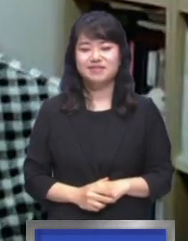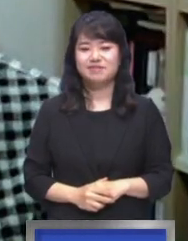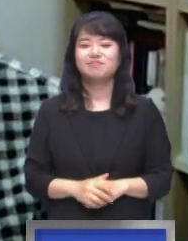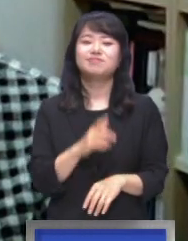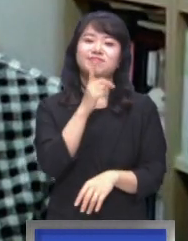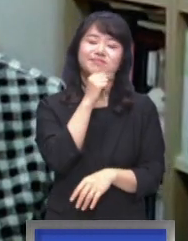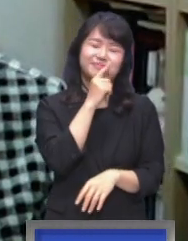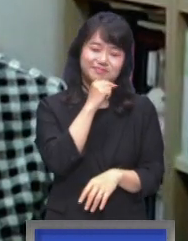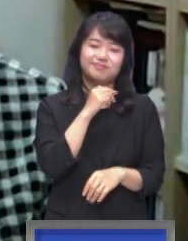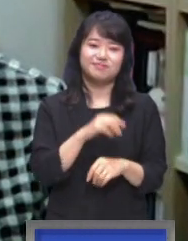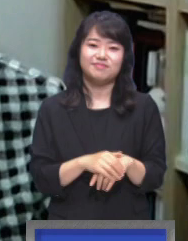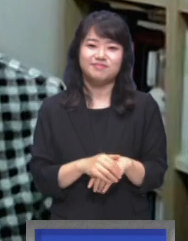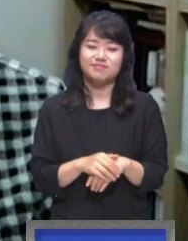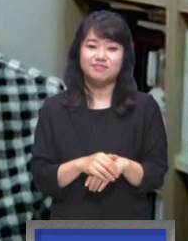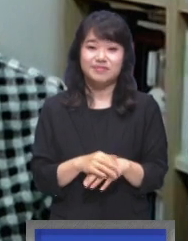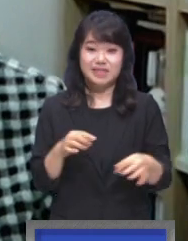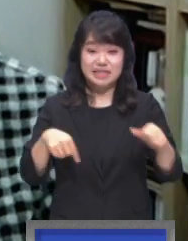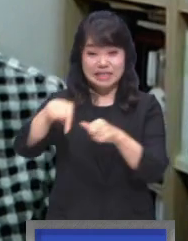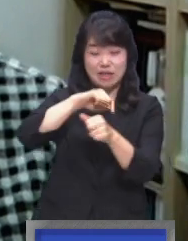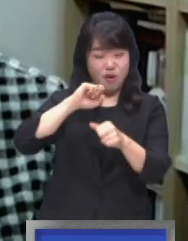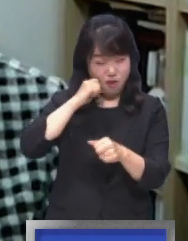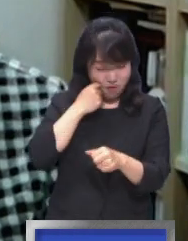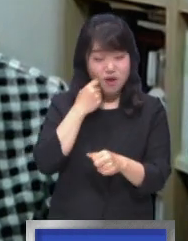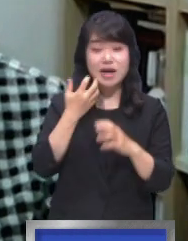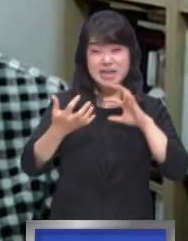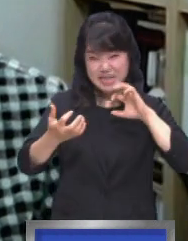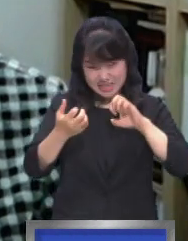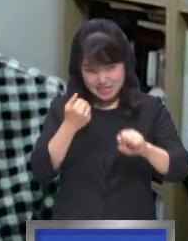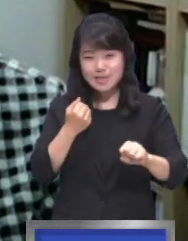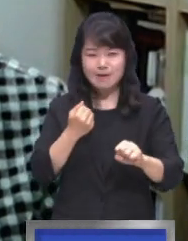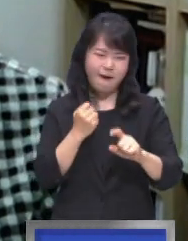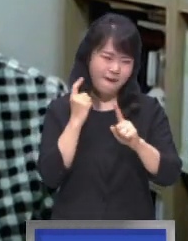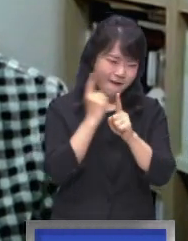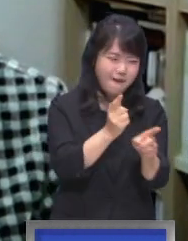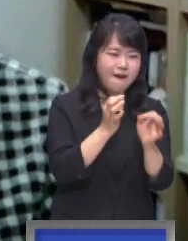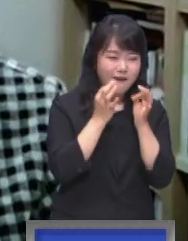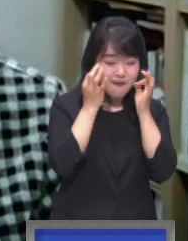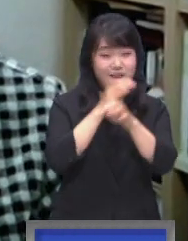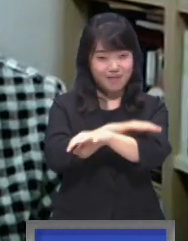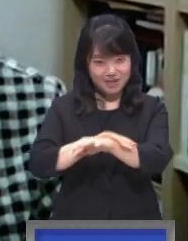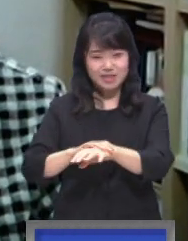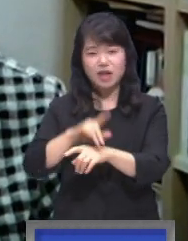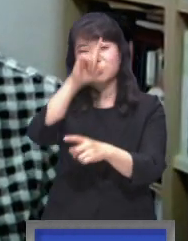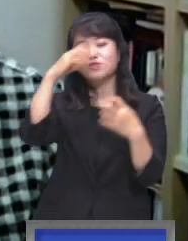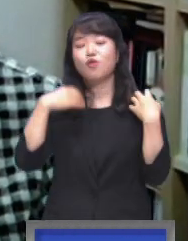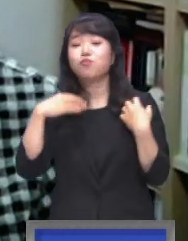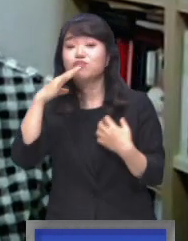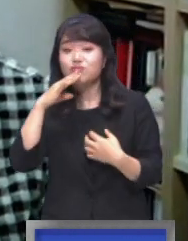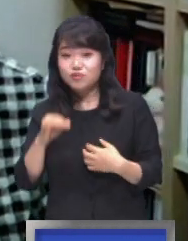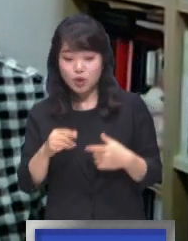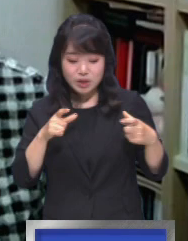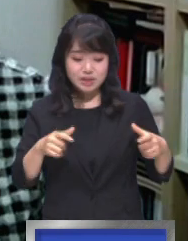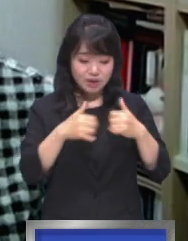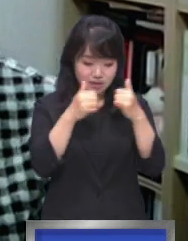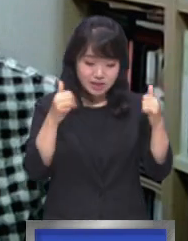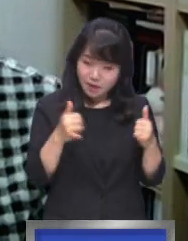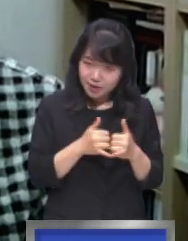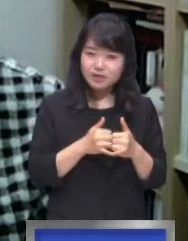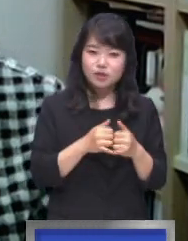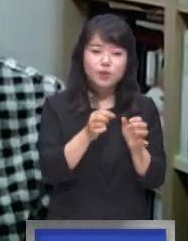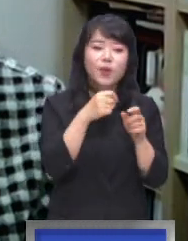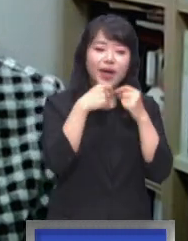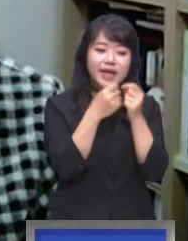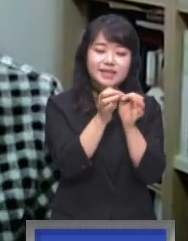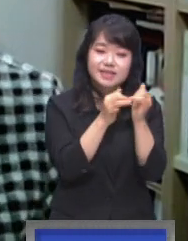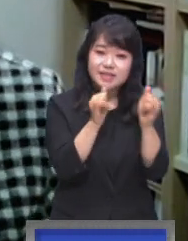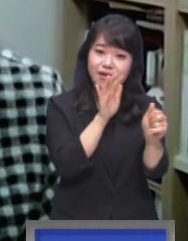네, 경쟁이 치열한 시장에서 이 대표님만의 극복 방법이 있었는데요. 네, 정부는 물론 지역에서도 이 소상공인을 위한 도움의